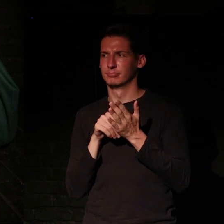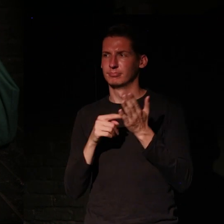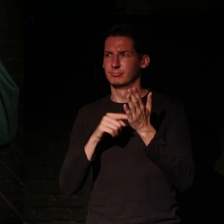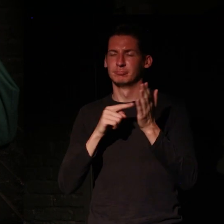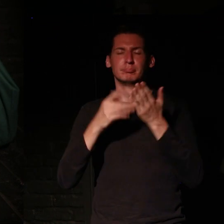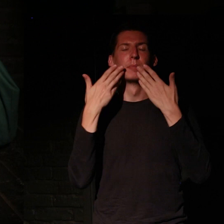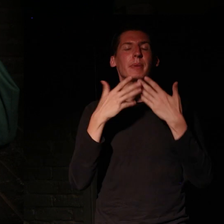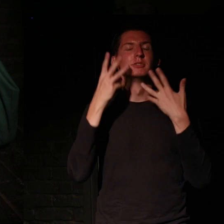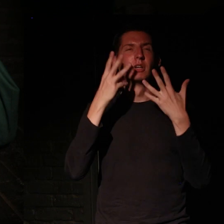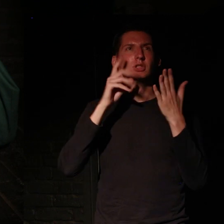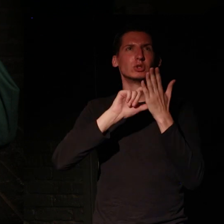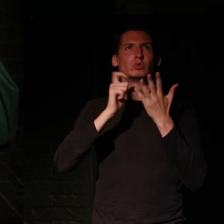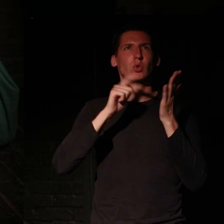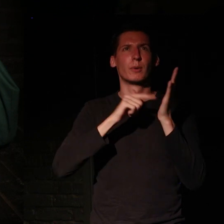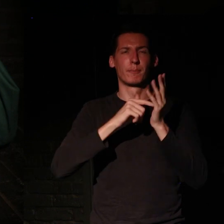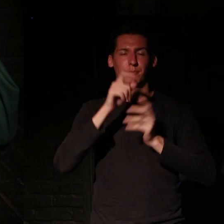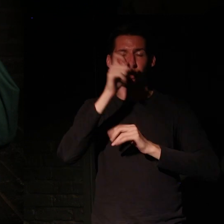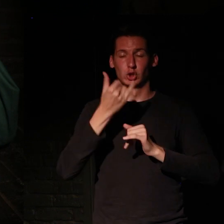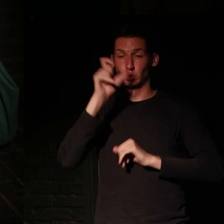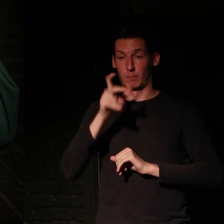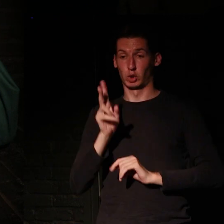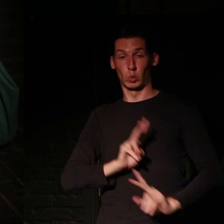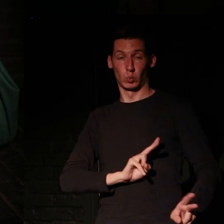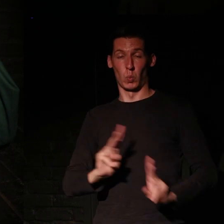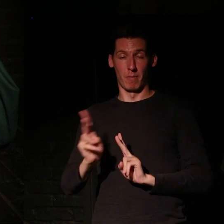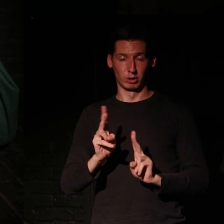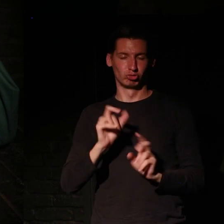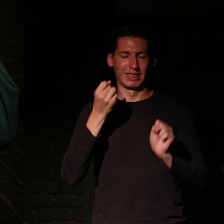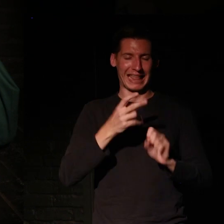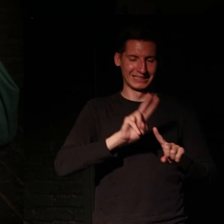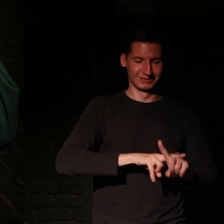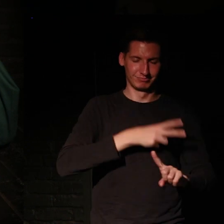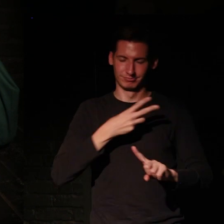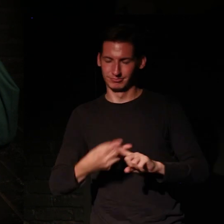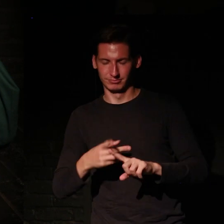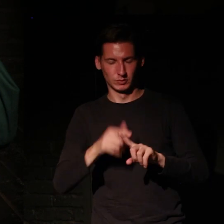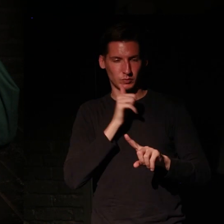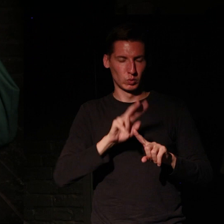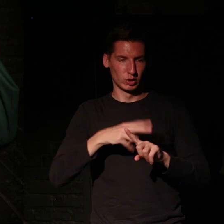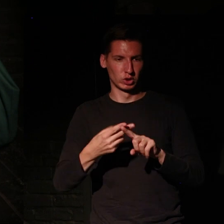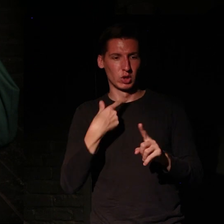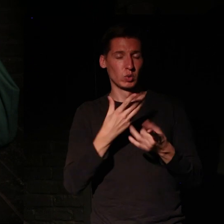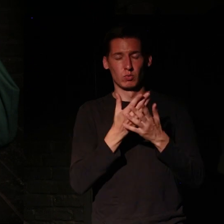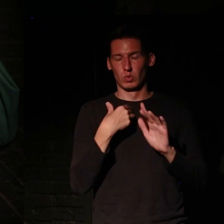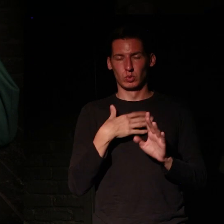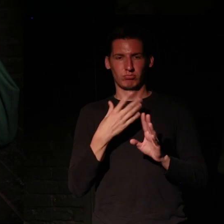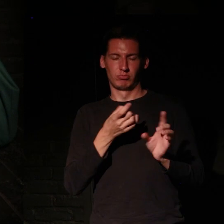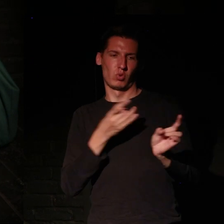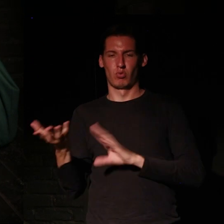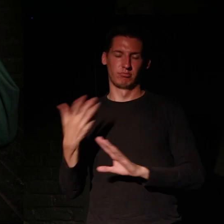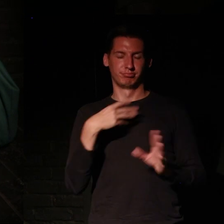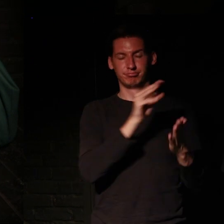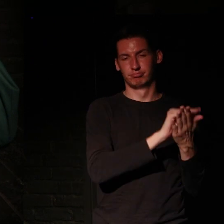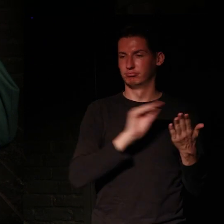istotne. Myślę, że tłumacz powinien, w zależności oczywiście dla kogo robi to tłumaczenie,